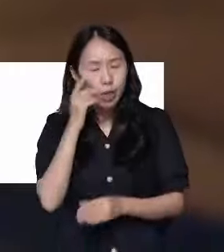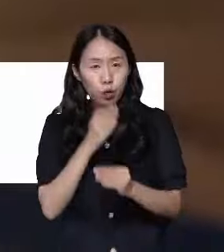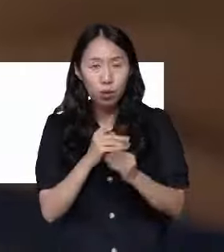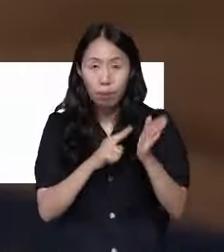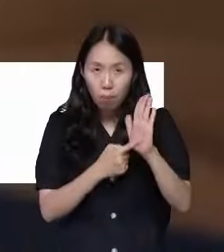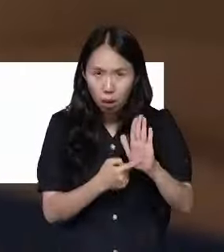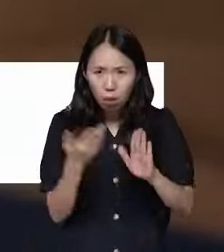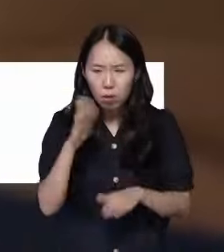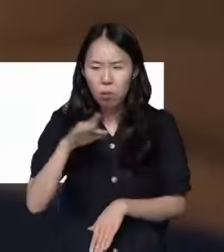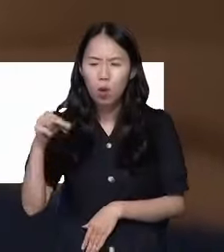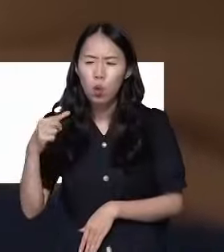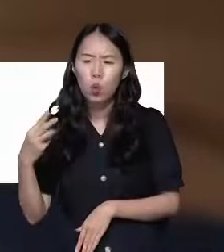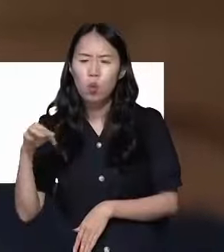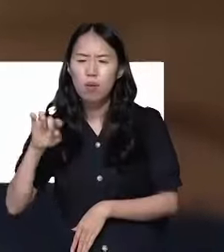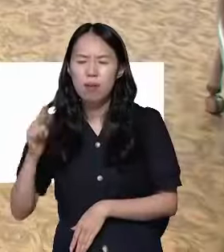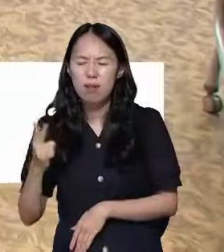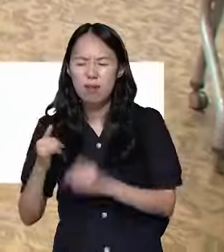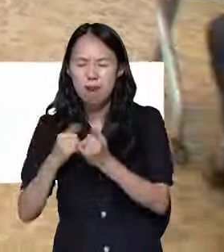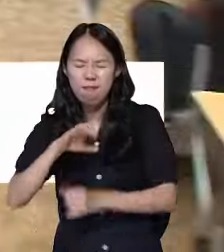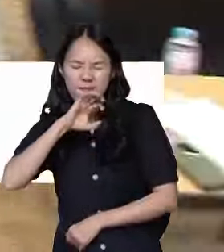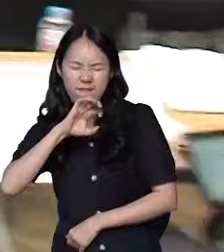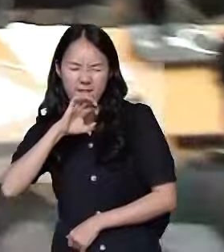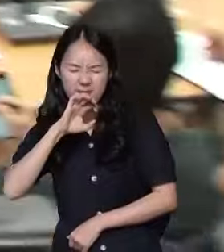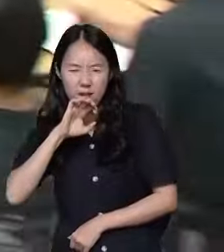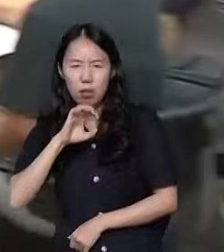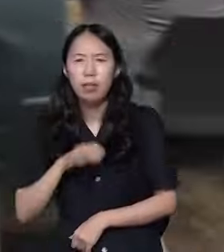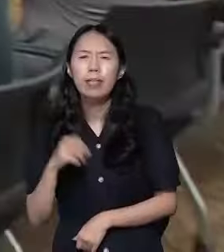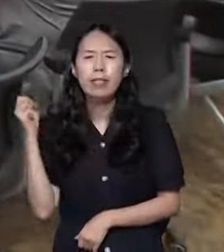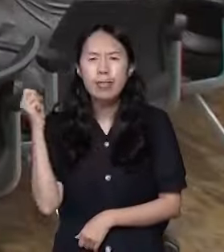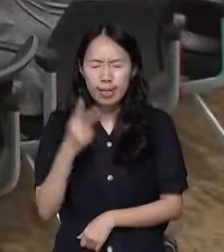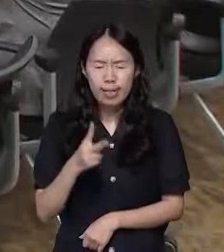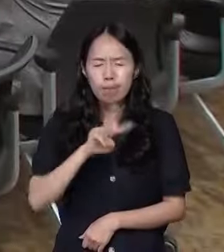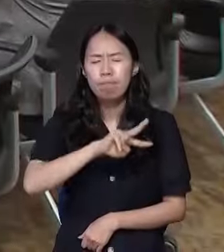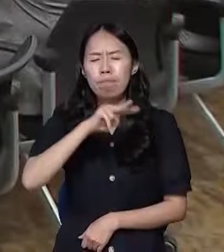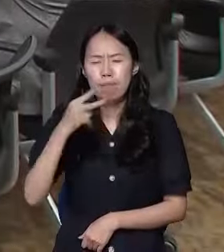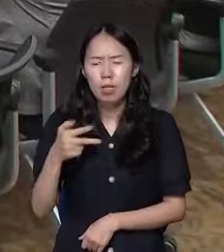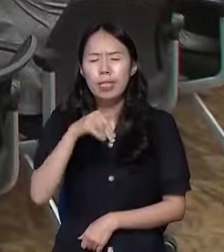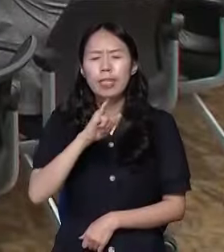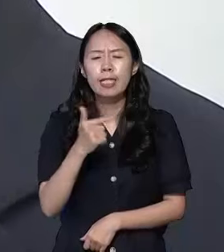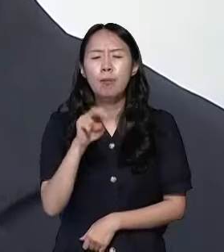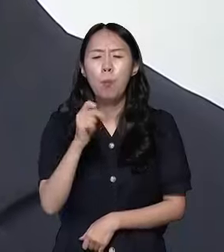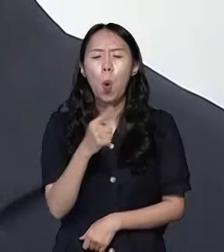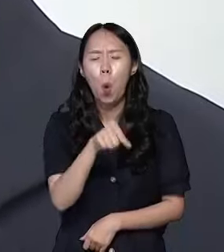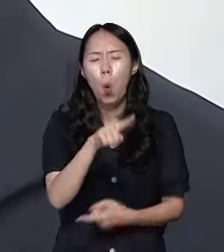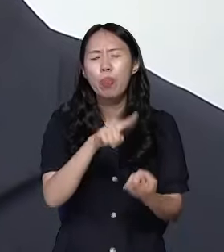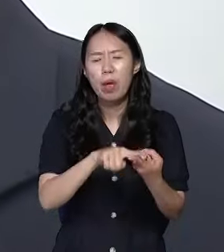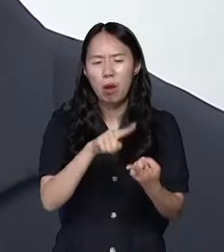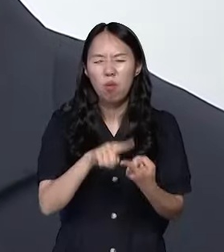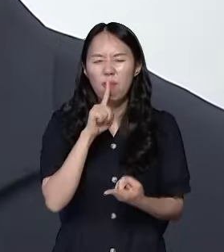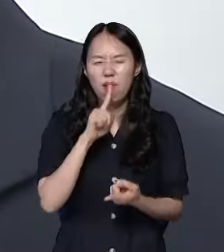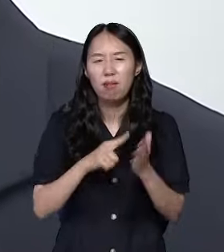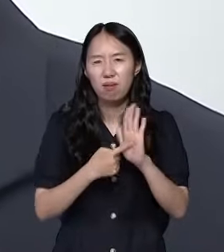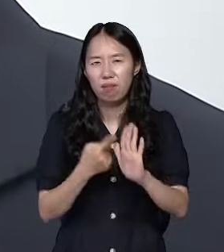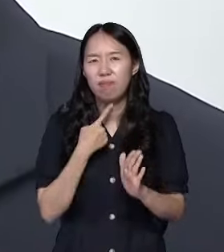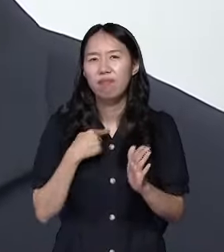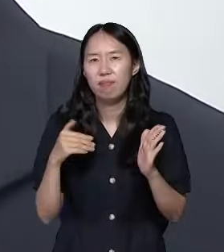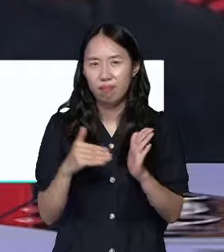밝혔다가 돌산 주민 반발에 사자 원래 계획대로 진모에서만 치르겠다고 말을 바꾼 바 있습니다.